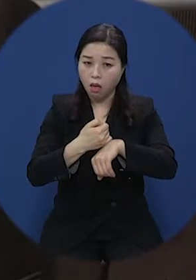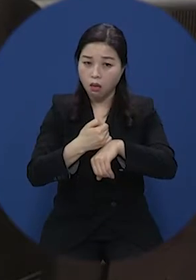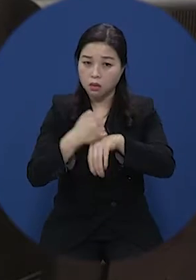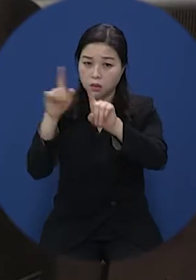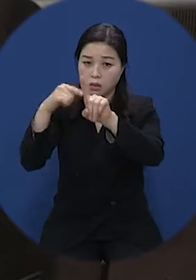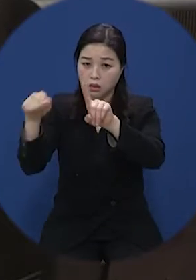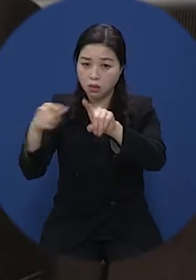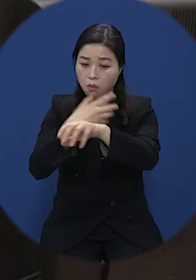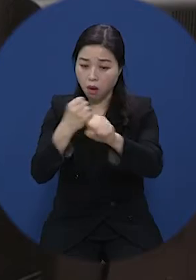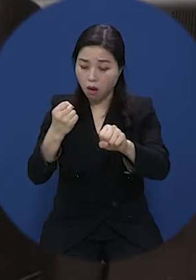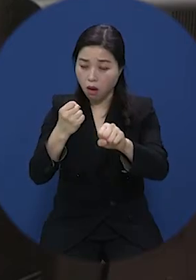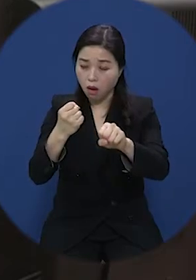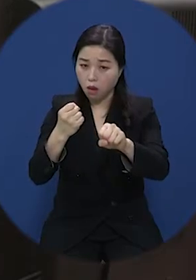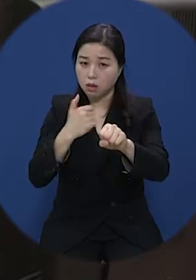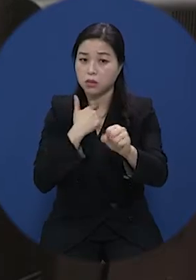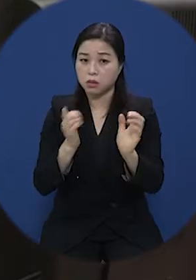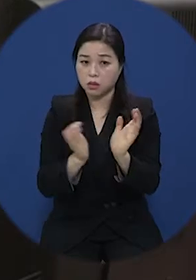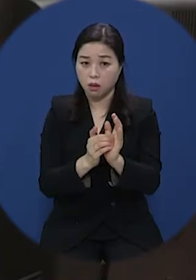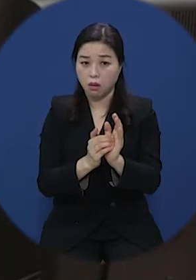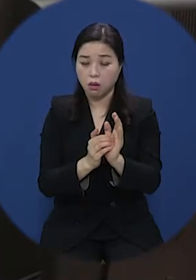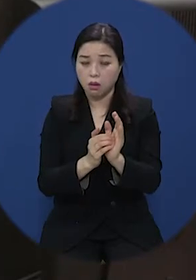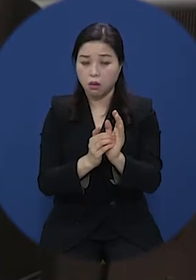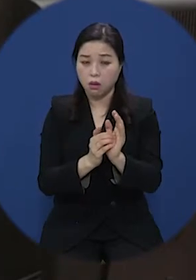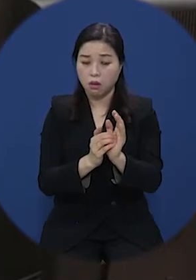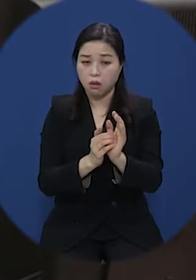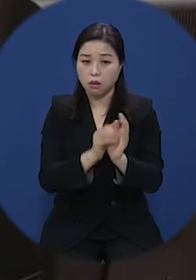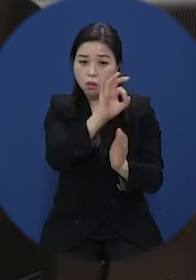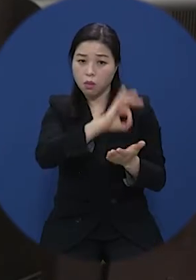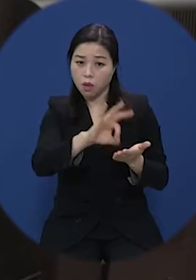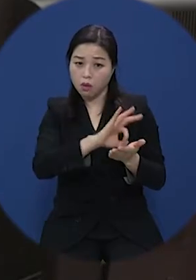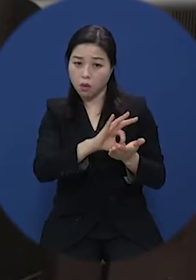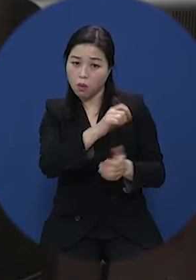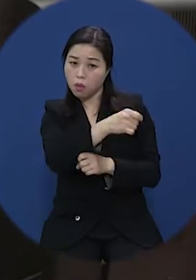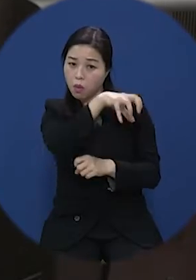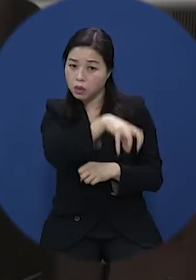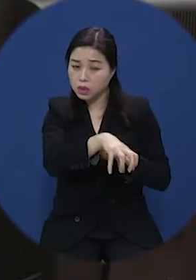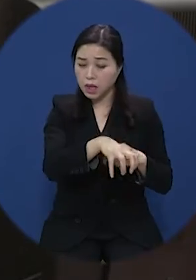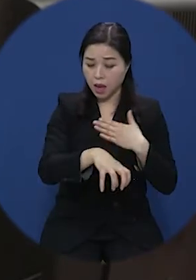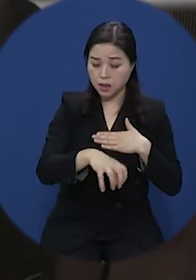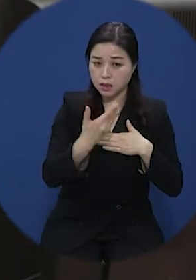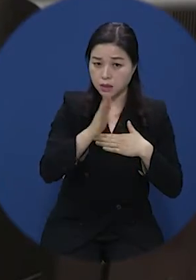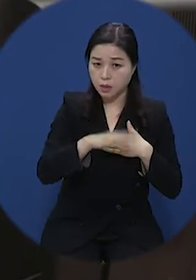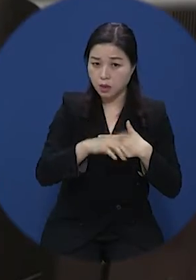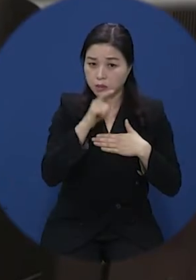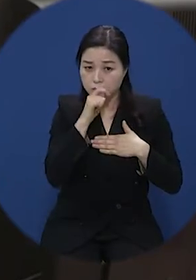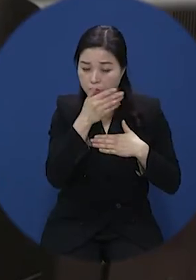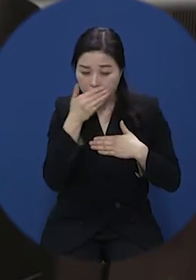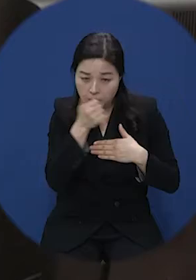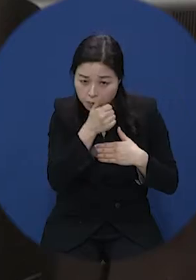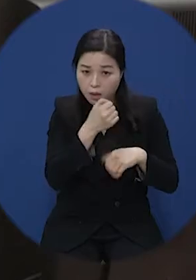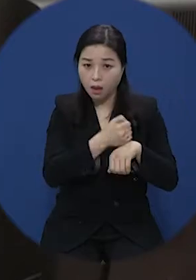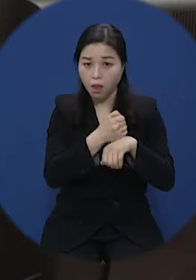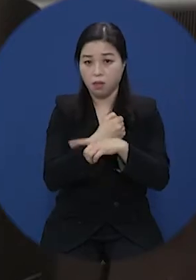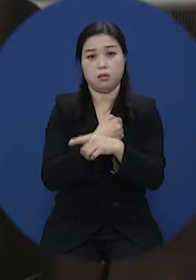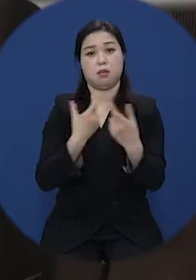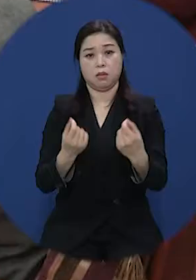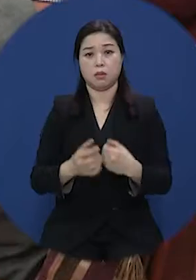보는 겁니다. 집행부가 알면서도 혹시적으로 톡톡톡 가는